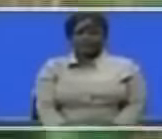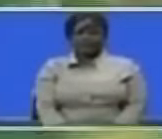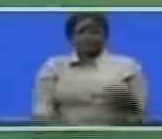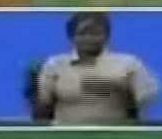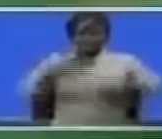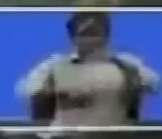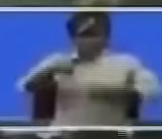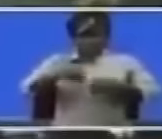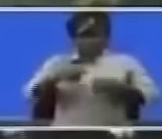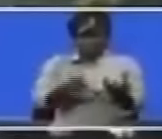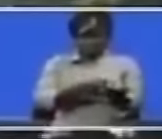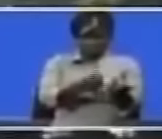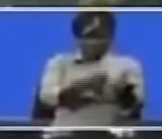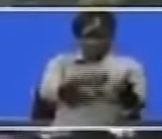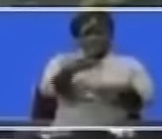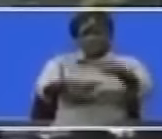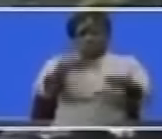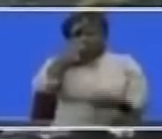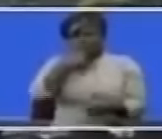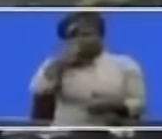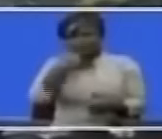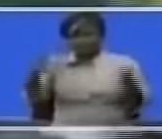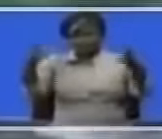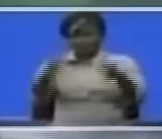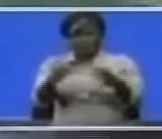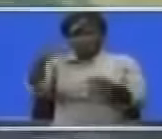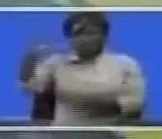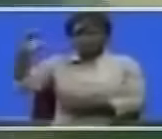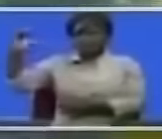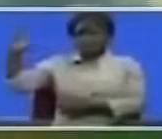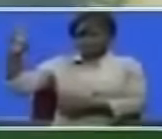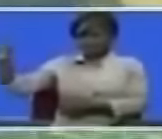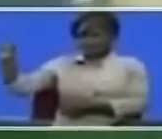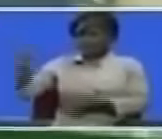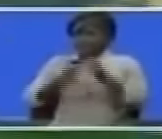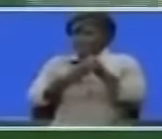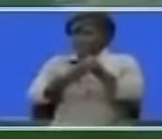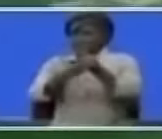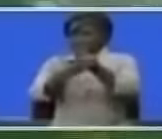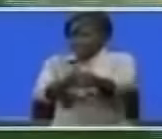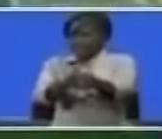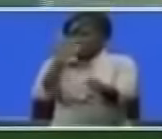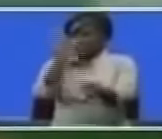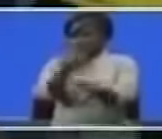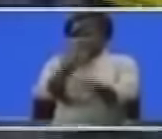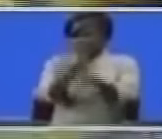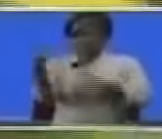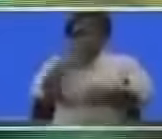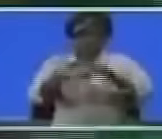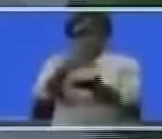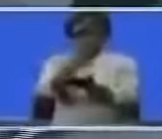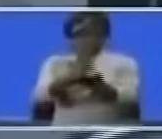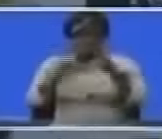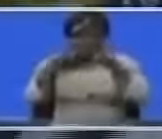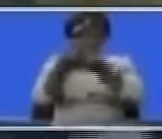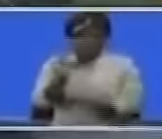Kura zinaendelea kuhesabiwa nchini Tanzania, huku chama cha CCM kikiongoza kwa wingi wa kura katika baadhi ya